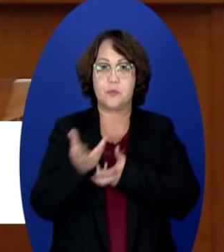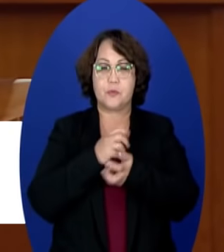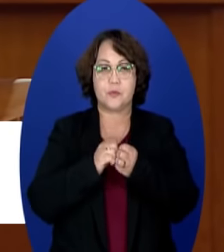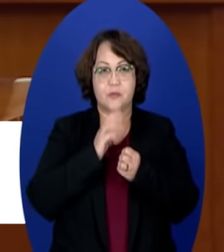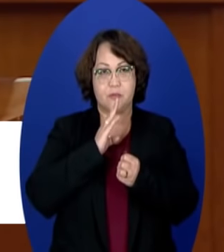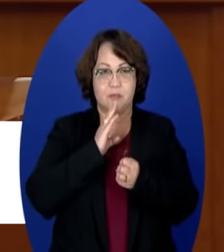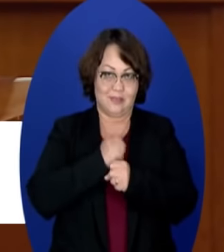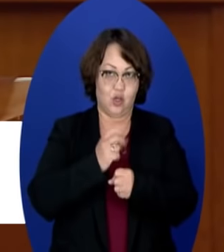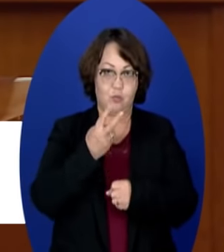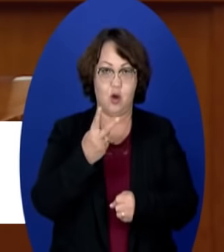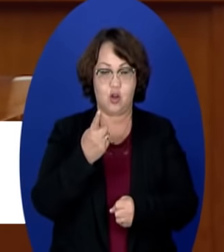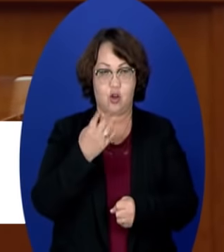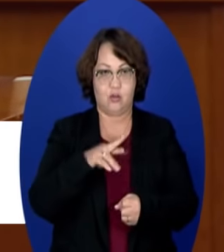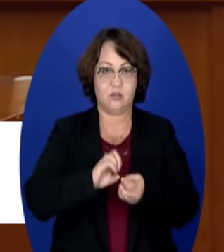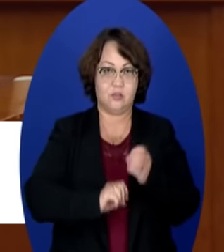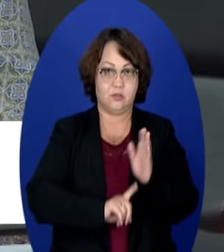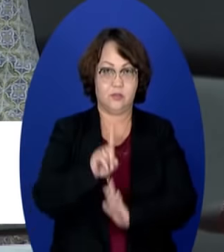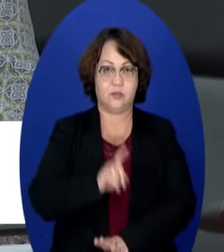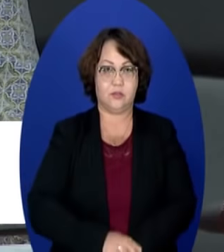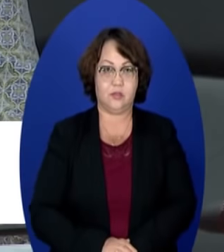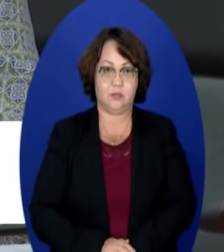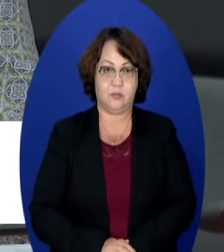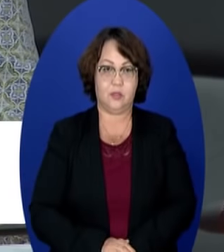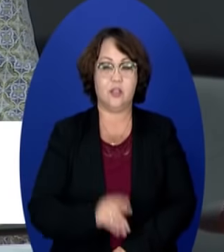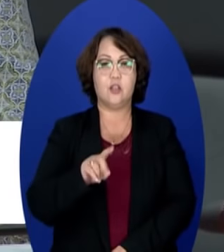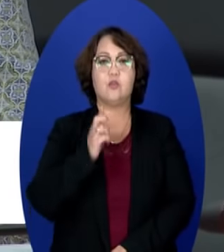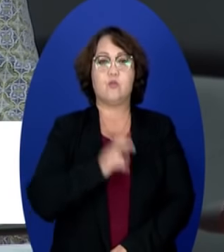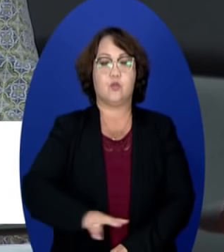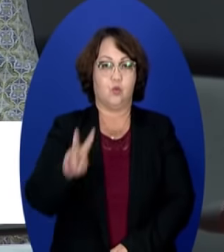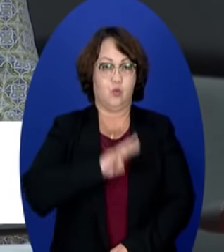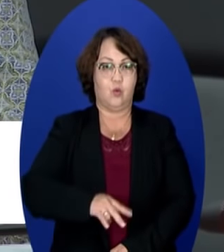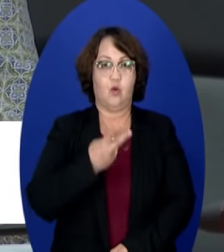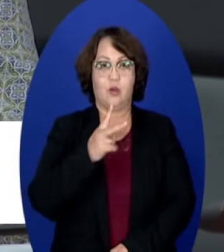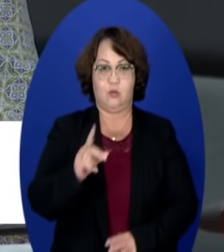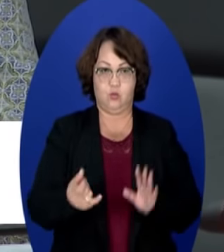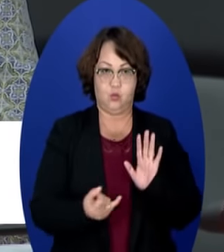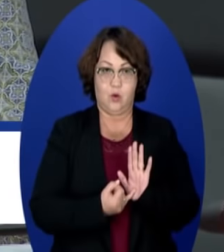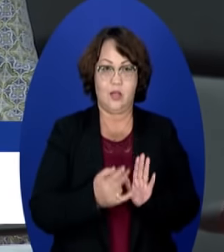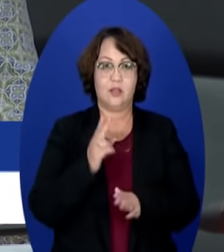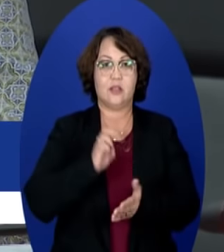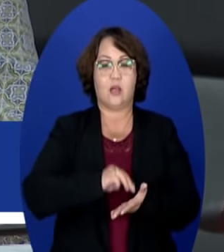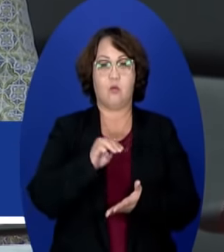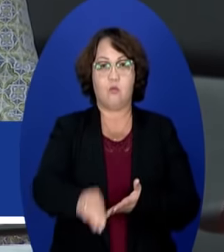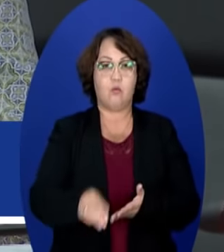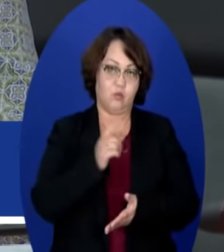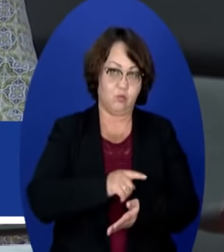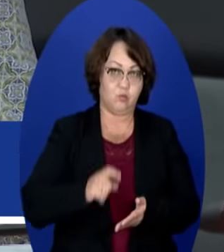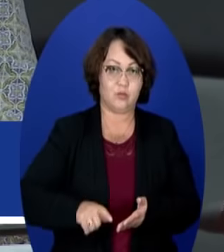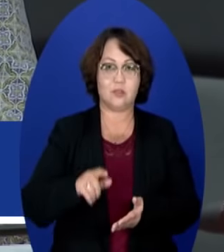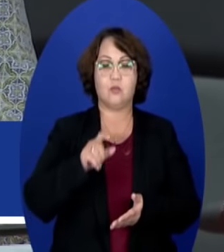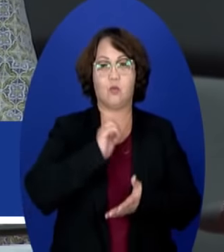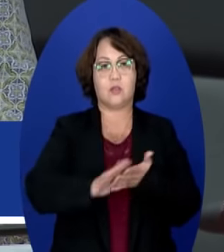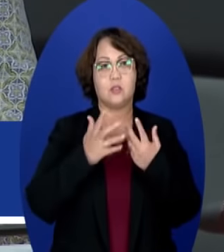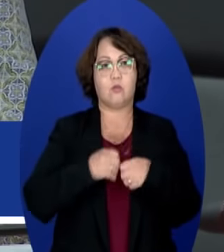ажлыг 2021 онд эхлүүлэх юм а. За энэ бүс нутагт нийтдээ 2.6 тэрбум гаруй хэрэглэгчтэй одоо зах зээл байна гэж бид нар